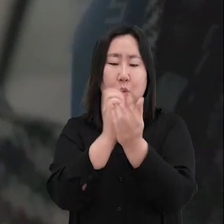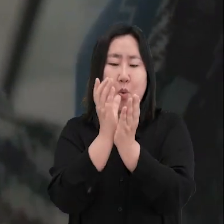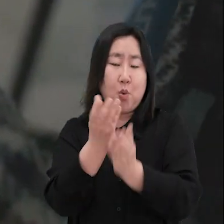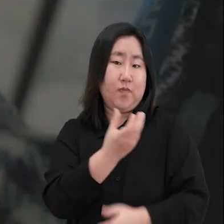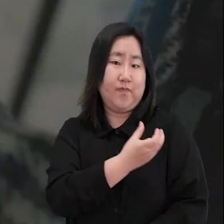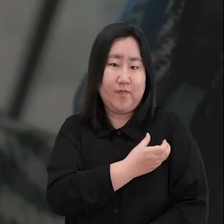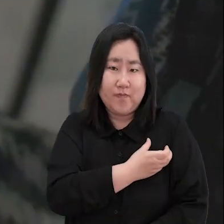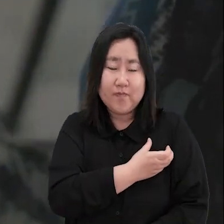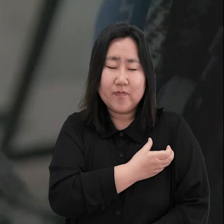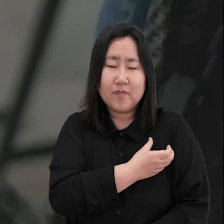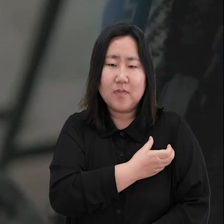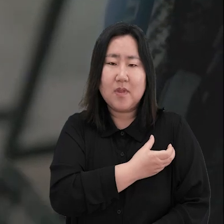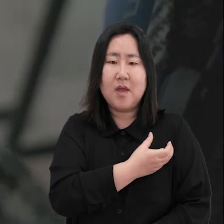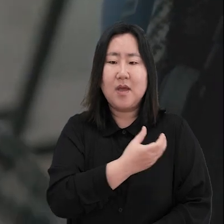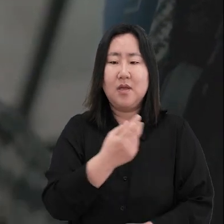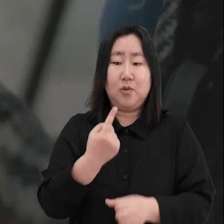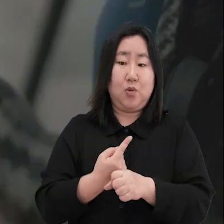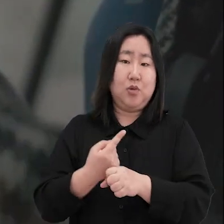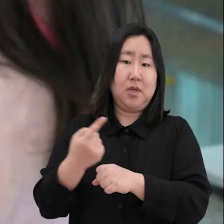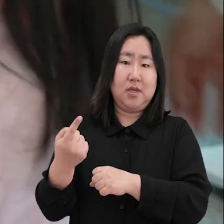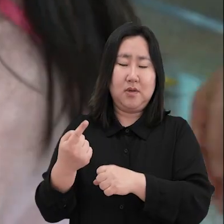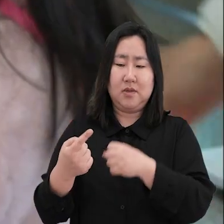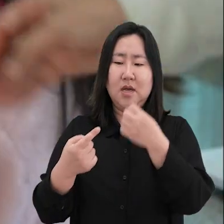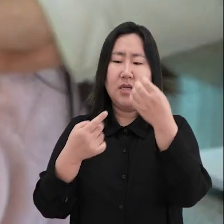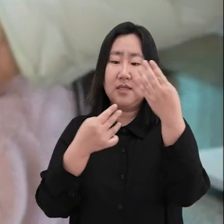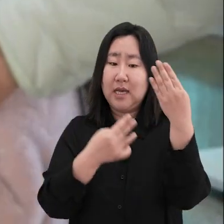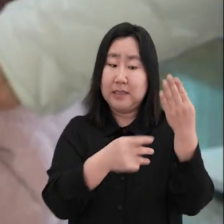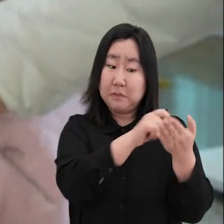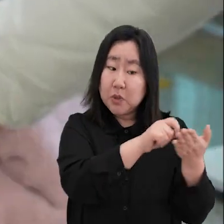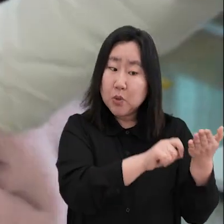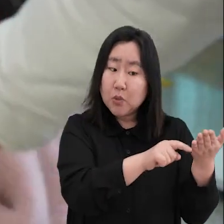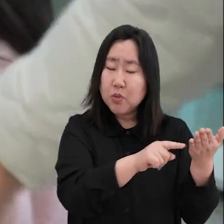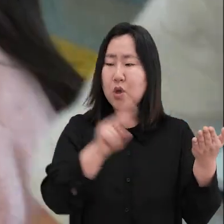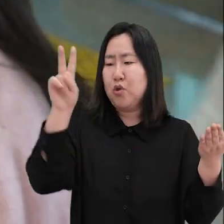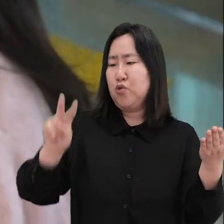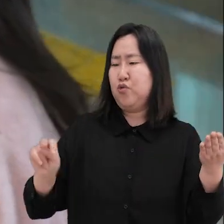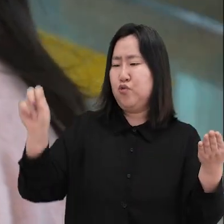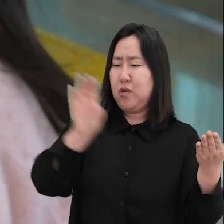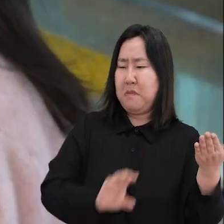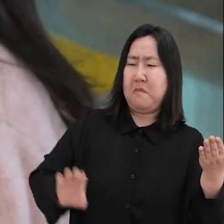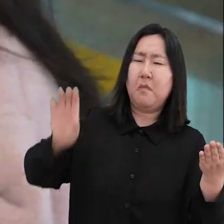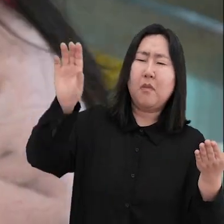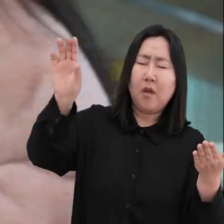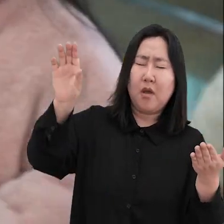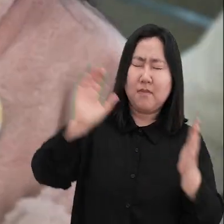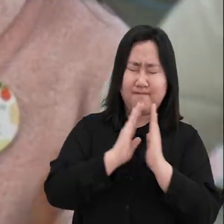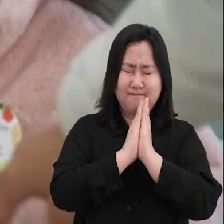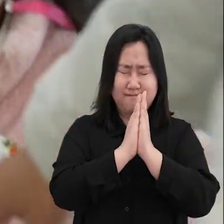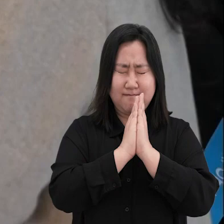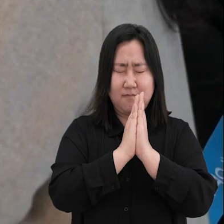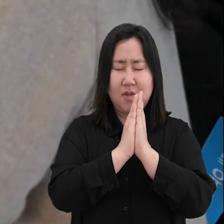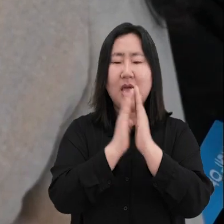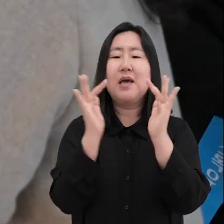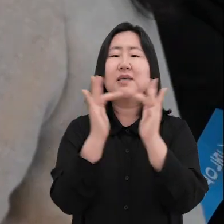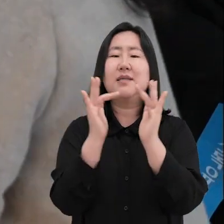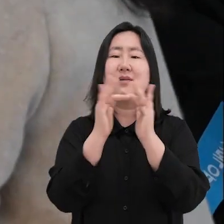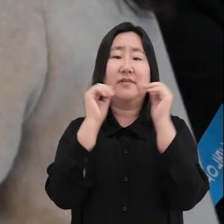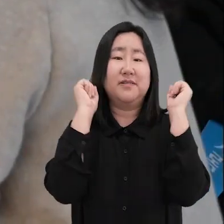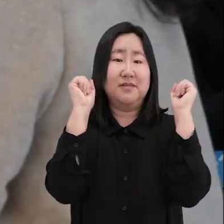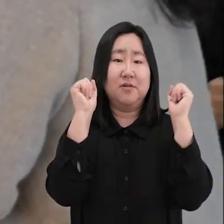달아주고 2025년 사삼 기록물에 유네스코 세계 기록 유산 등재를 염원하는 온라인 응원도